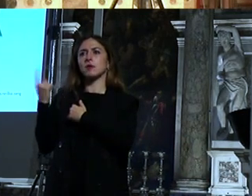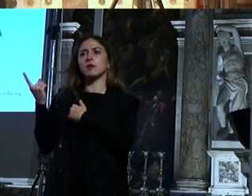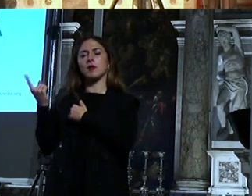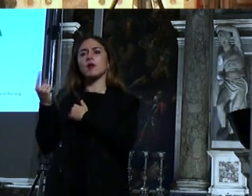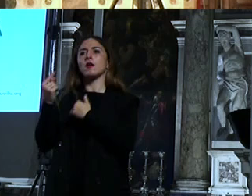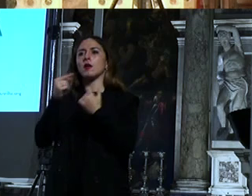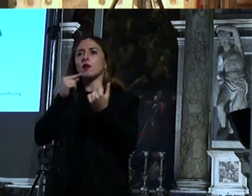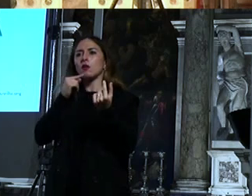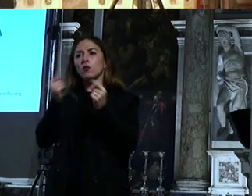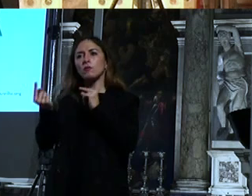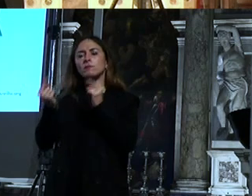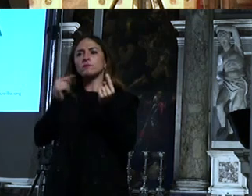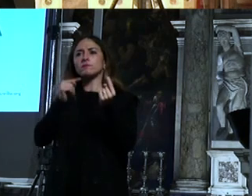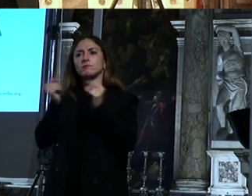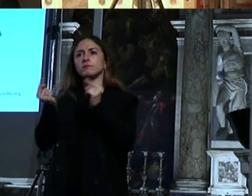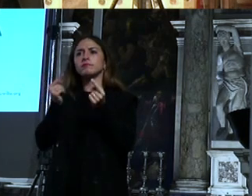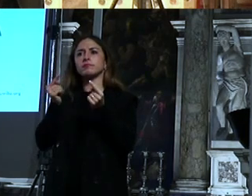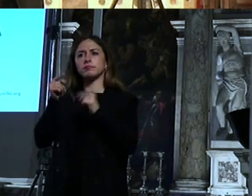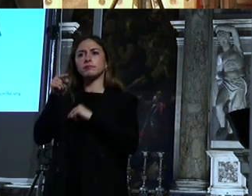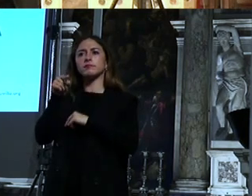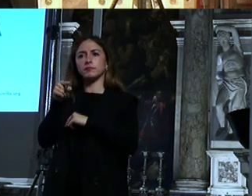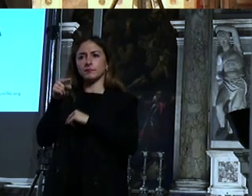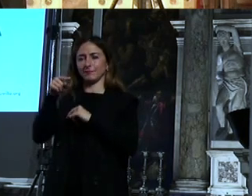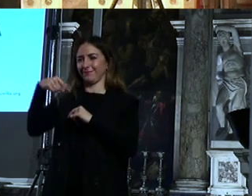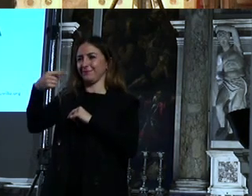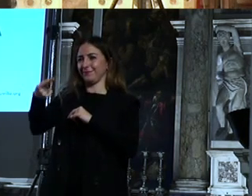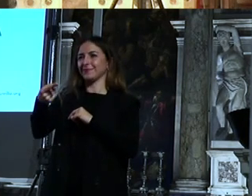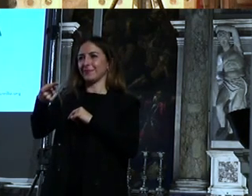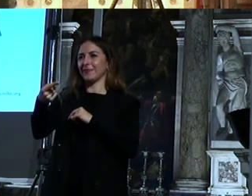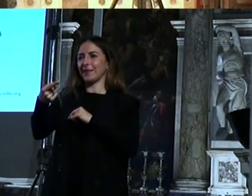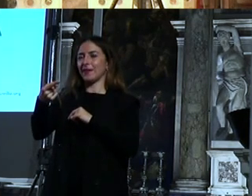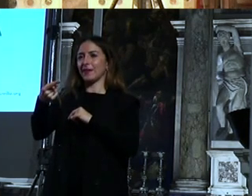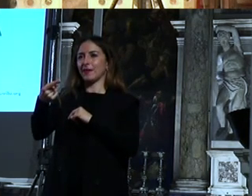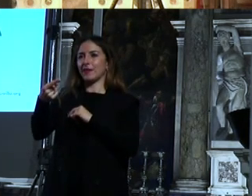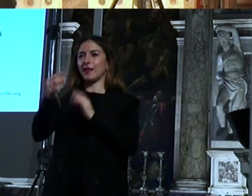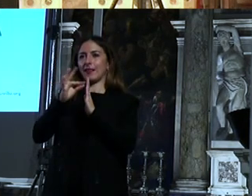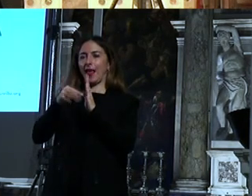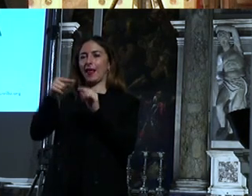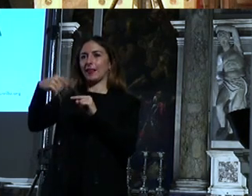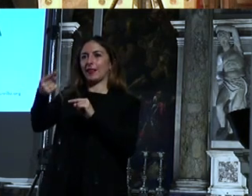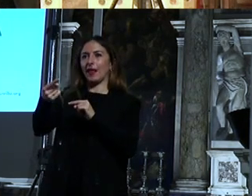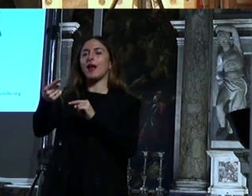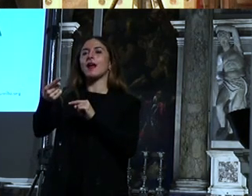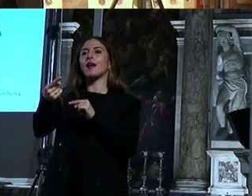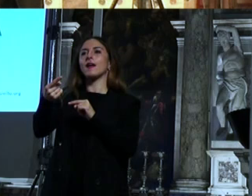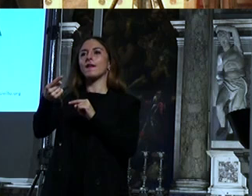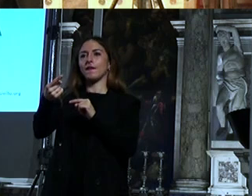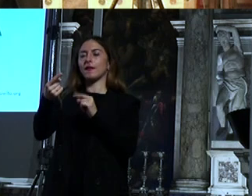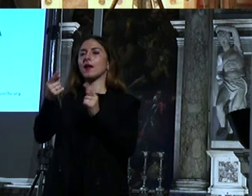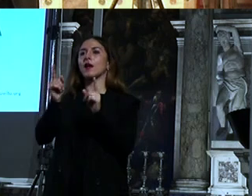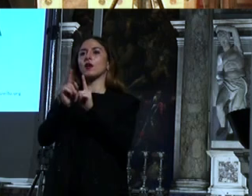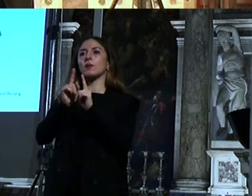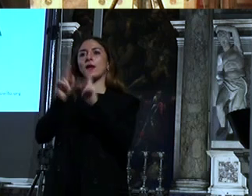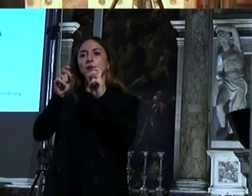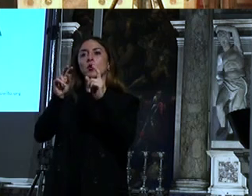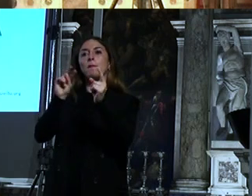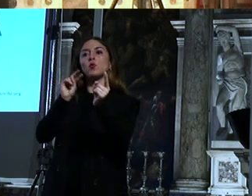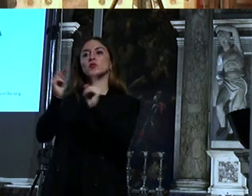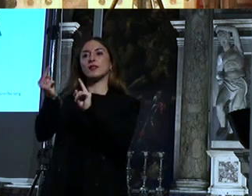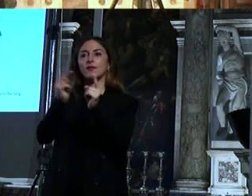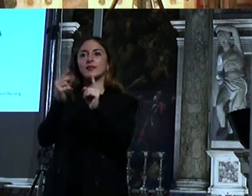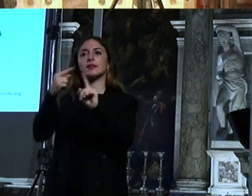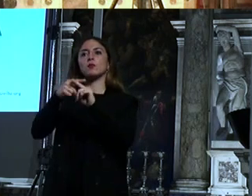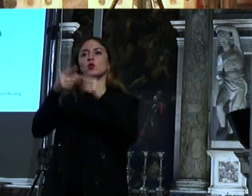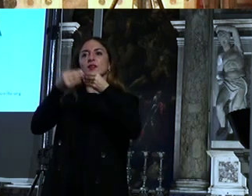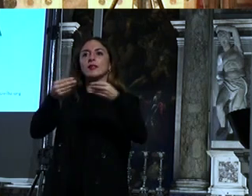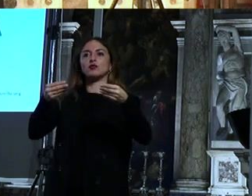che, come appunto si diceva, rappresenterà un incrocio non soltanto di punti di vista, ma proprio di discipline diverse, che è